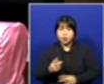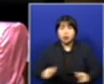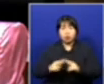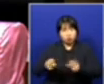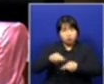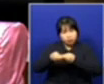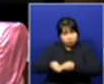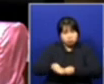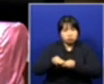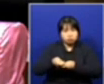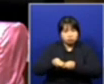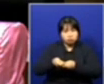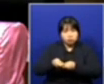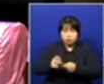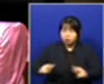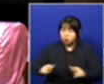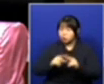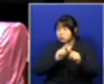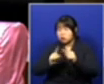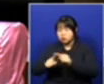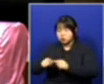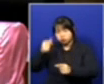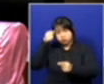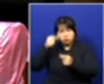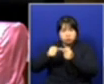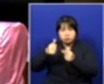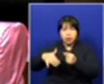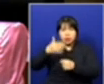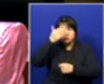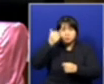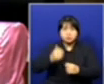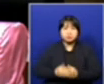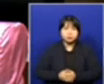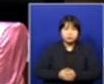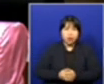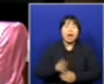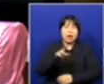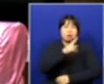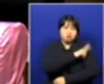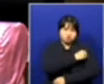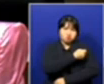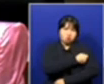ตรแล้วกระทรวงอะไรผมจำไม่ได้สาธารณสุข